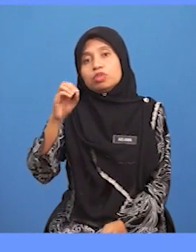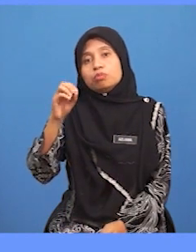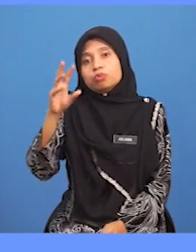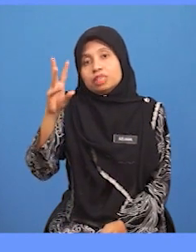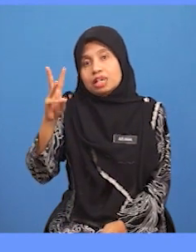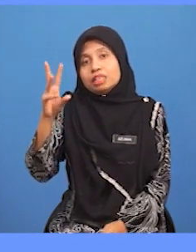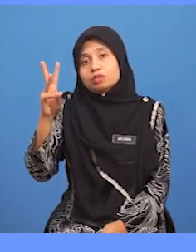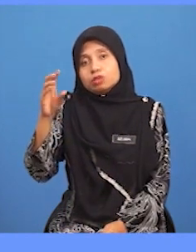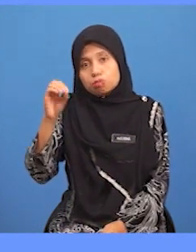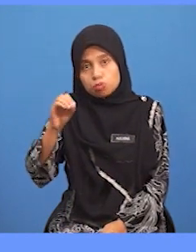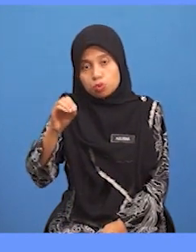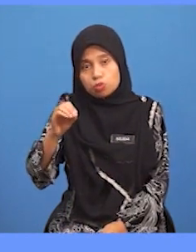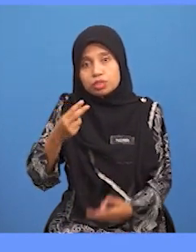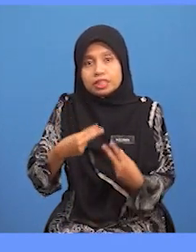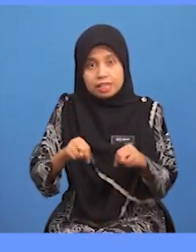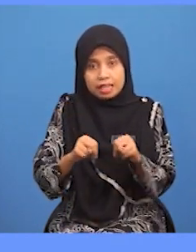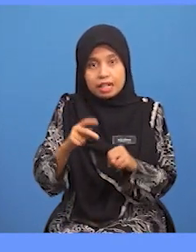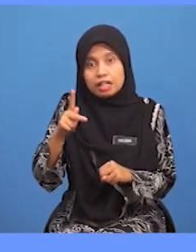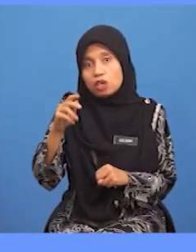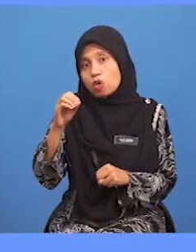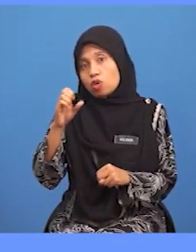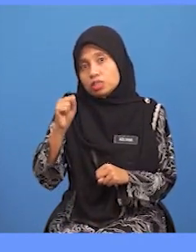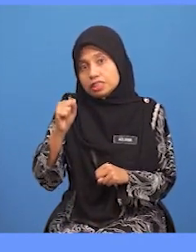RM30,660. Oleh itu, nilai kos tetap